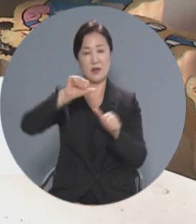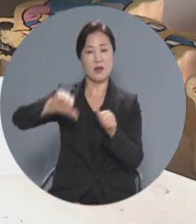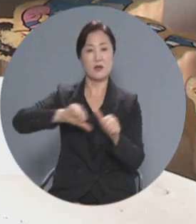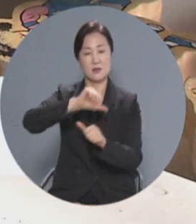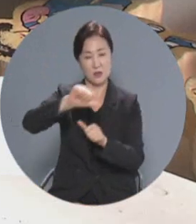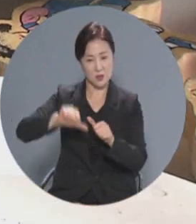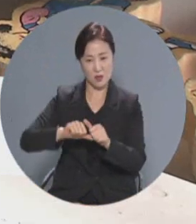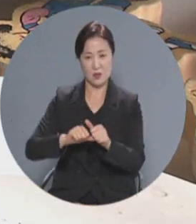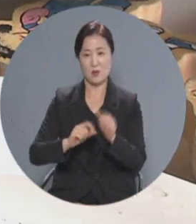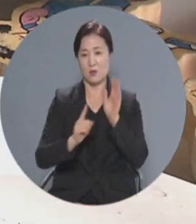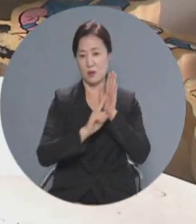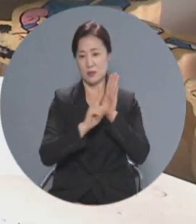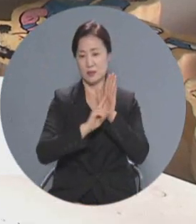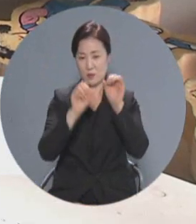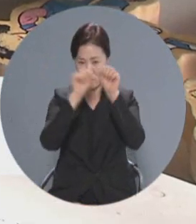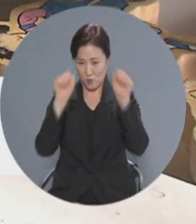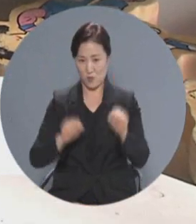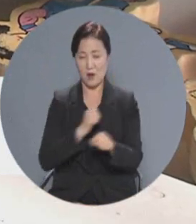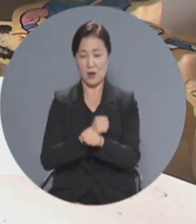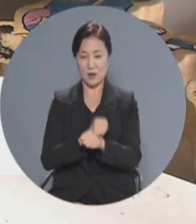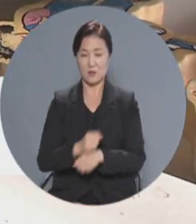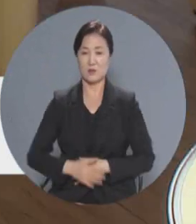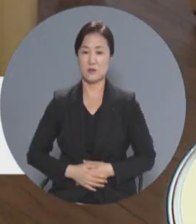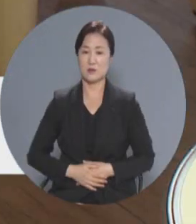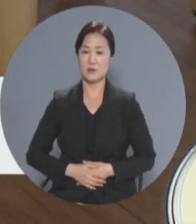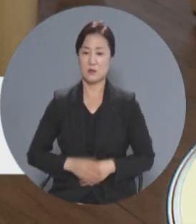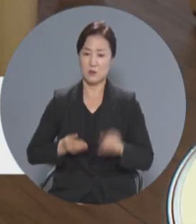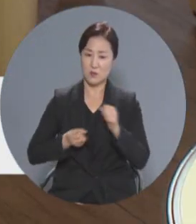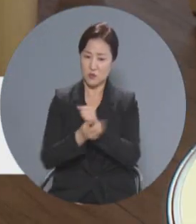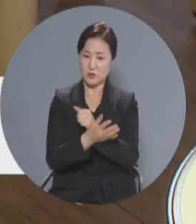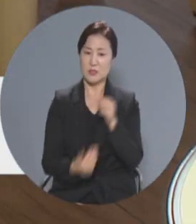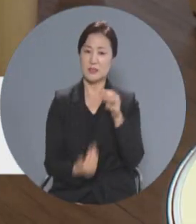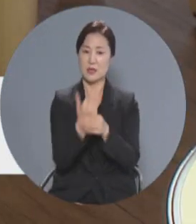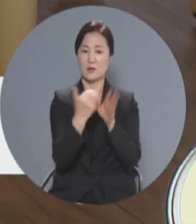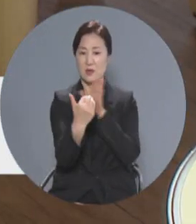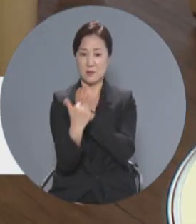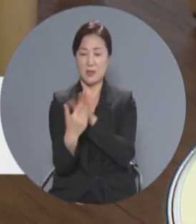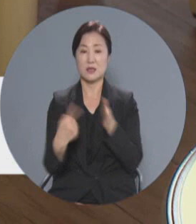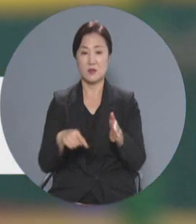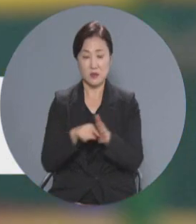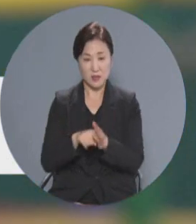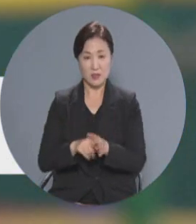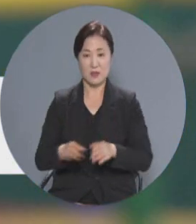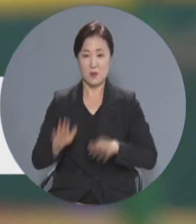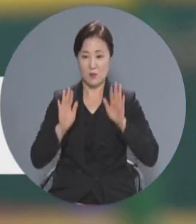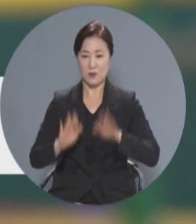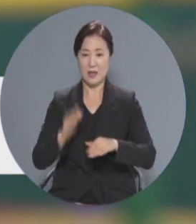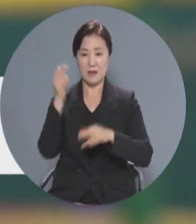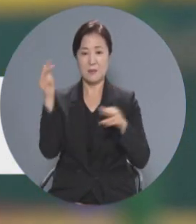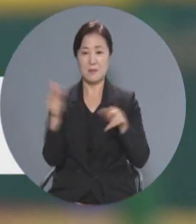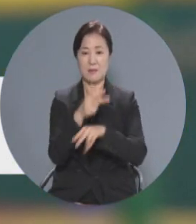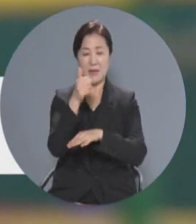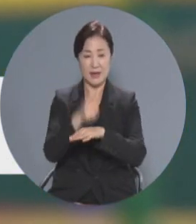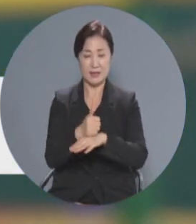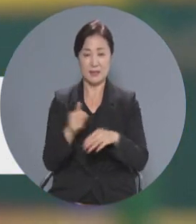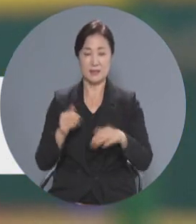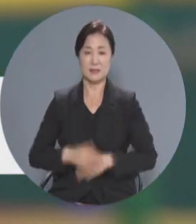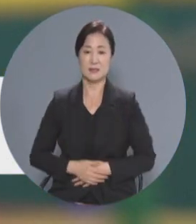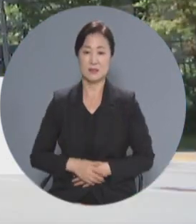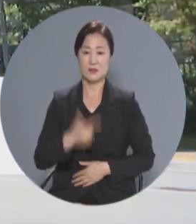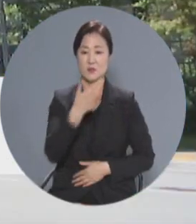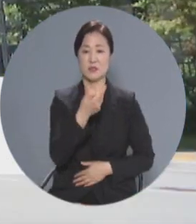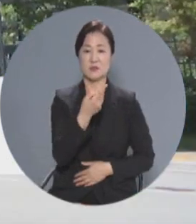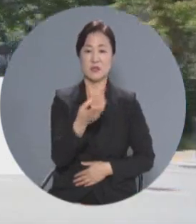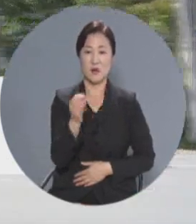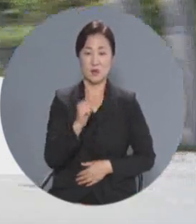시스템 홍보를 강화하겠으며 유해물질 누출 사고 등에 대비하기 위해 올 연말까지 환경부가 국비 61억